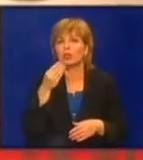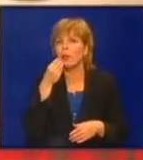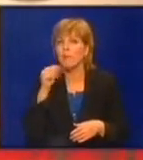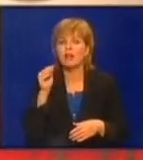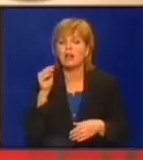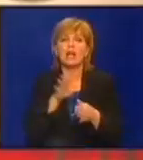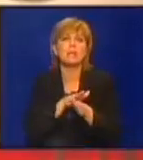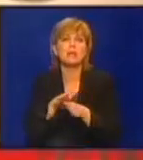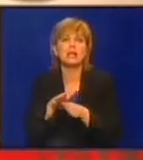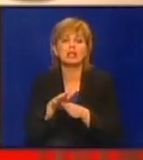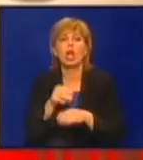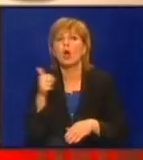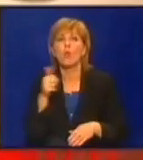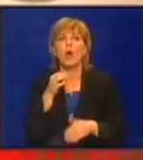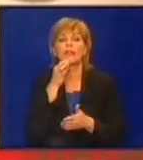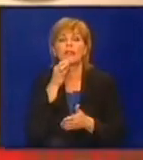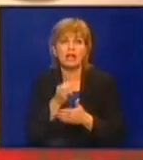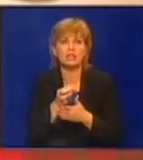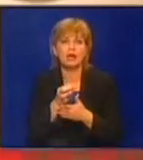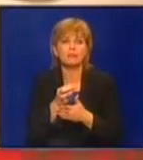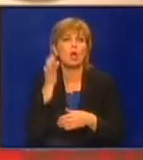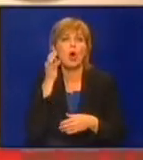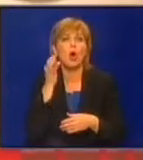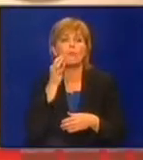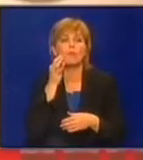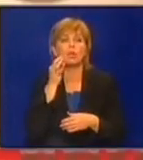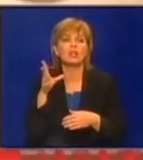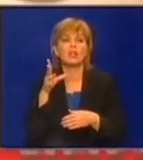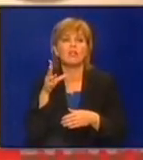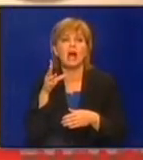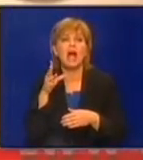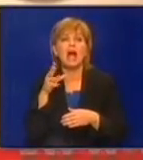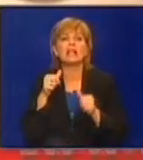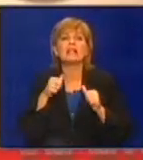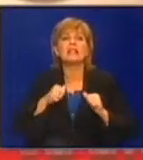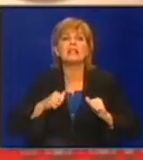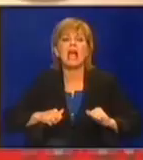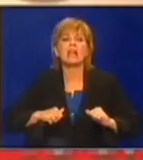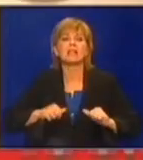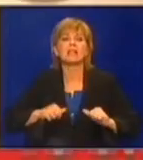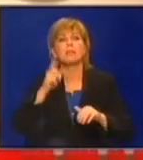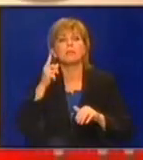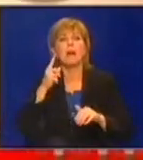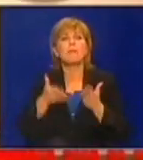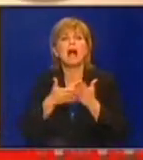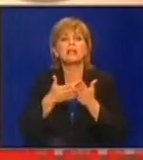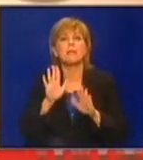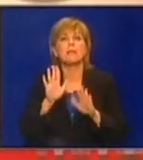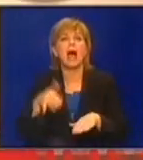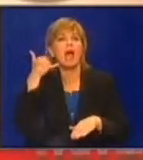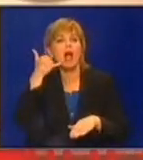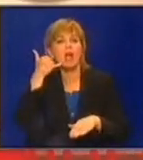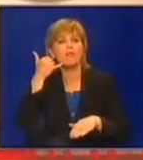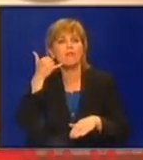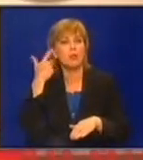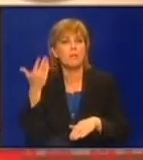to, ko teica operatīvās vadības centra ārsti, deva padomus, pirmās palīdzes padomus pa telefonu, un šie padomi